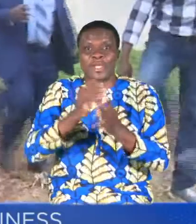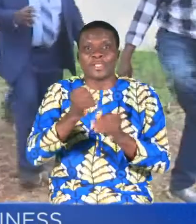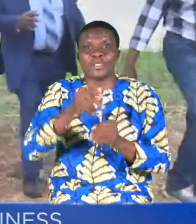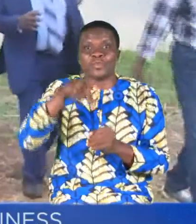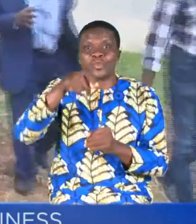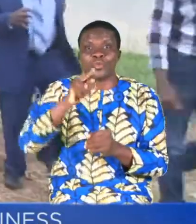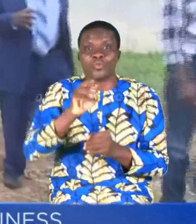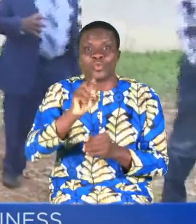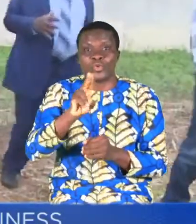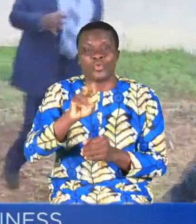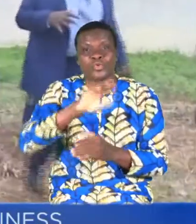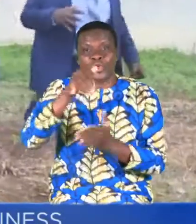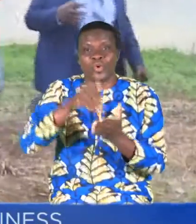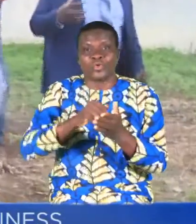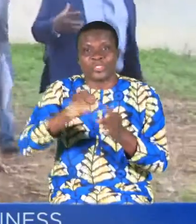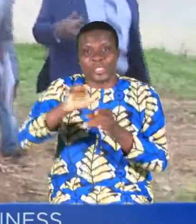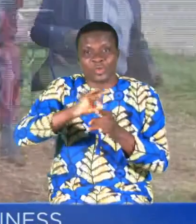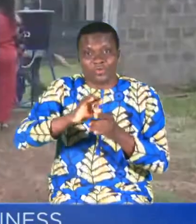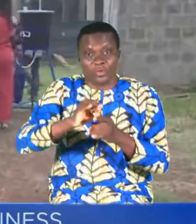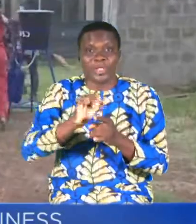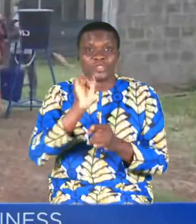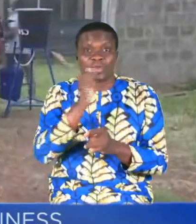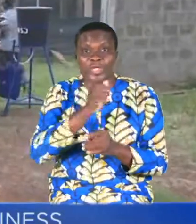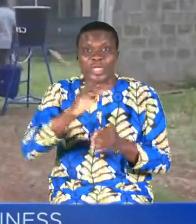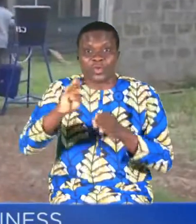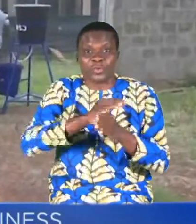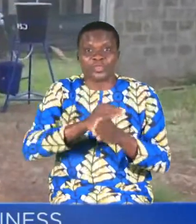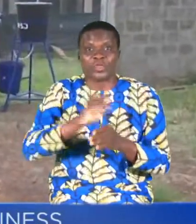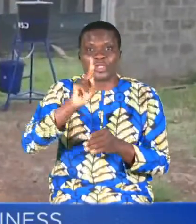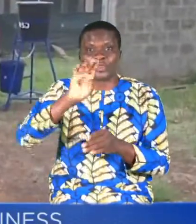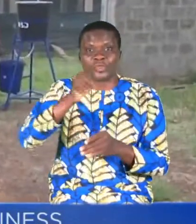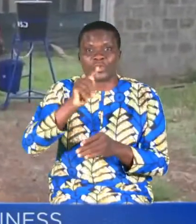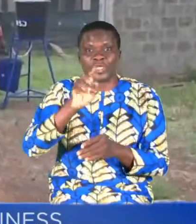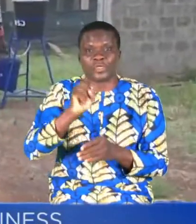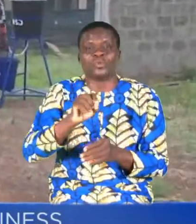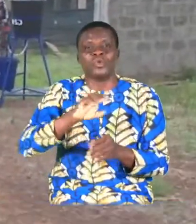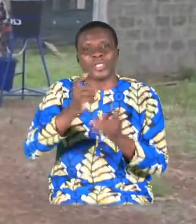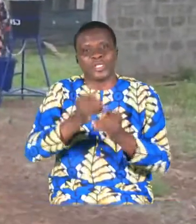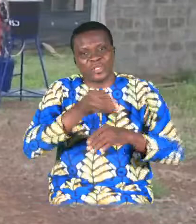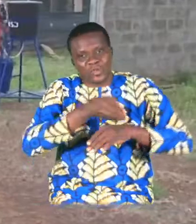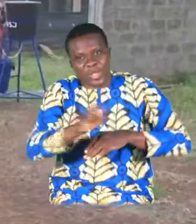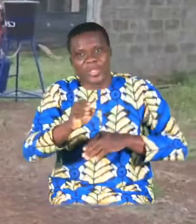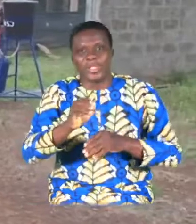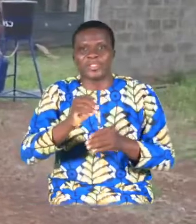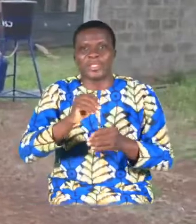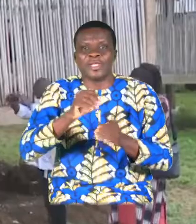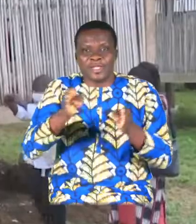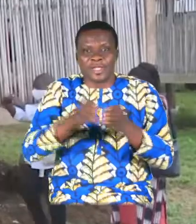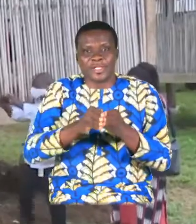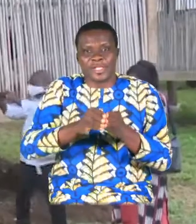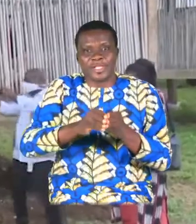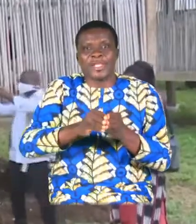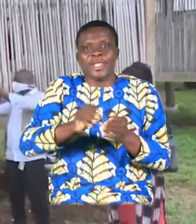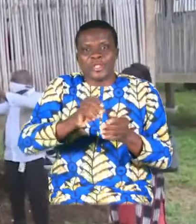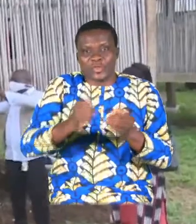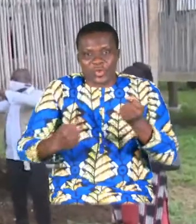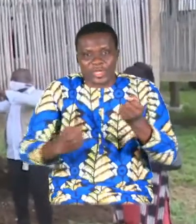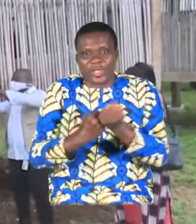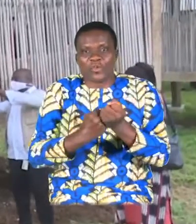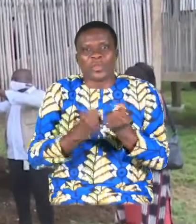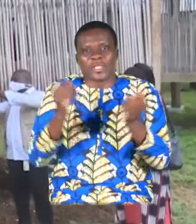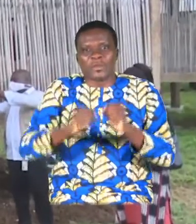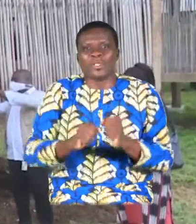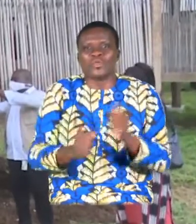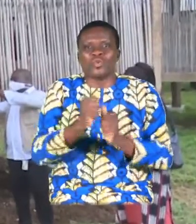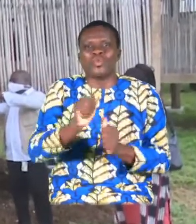PNUD au centre de formation en agrobusiness de Kétou. La délégation est venue lancer l'atelier de renforcement des capacités de plus de